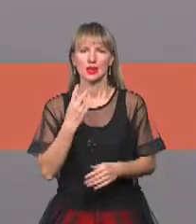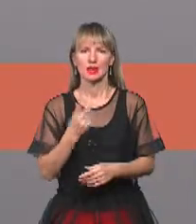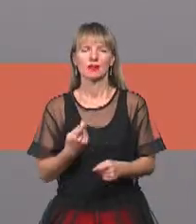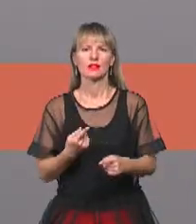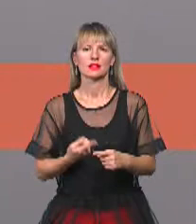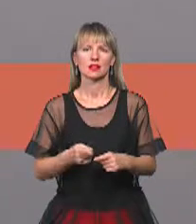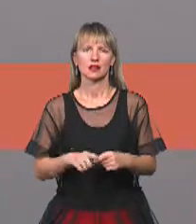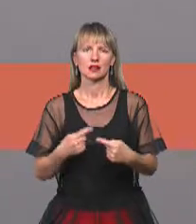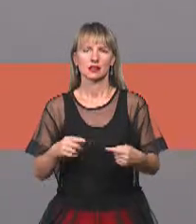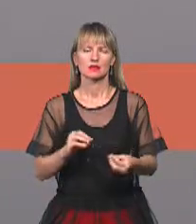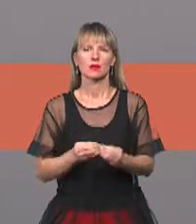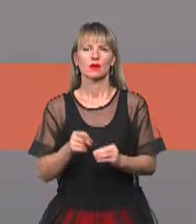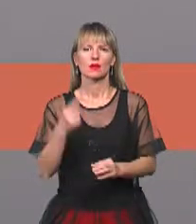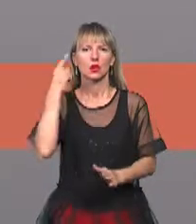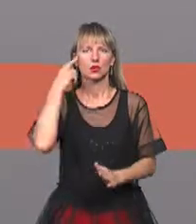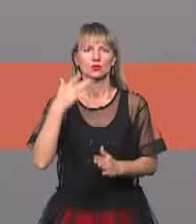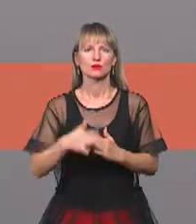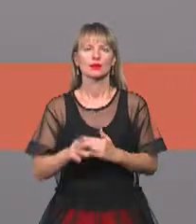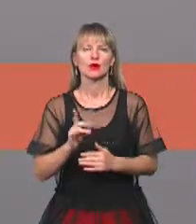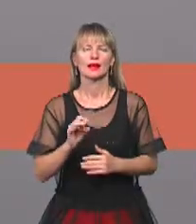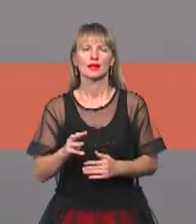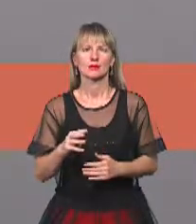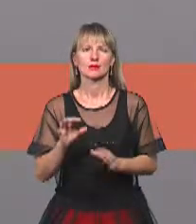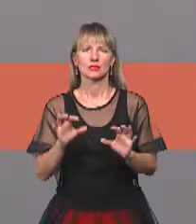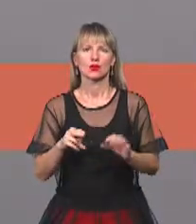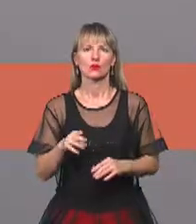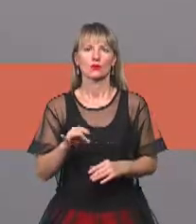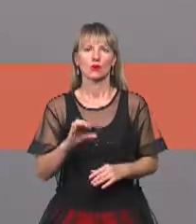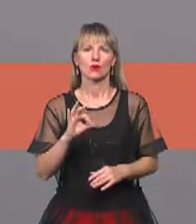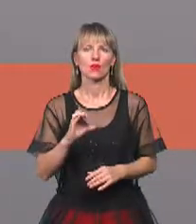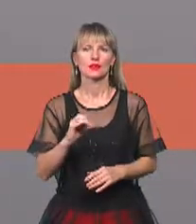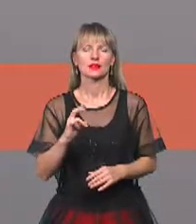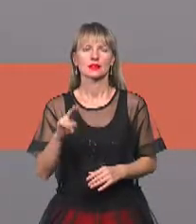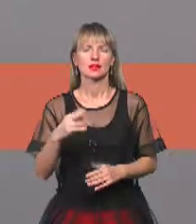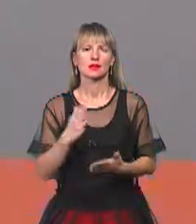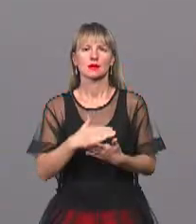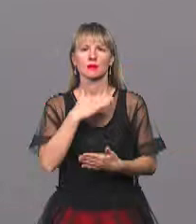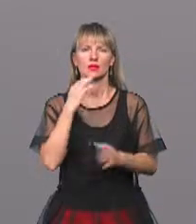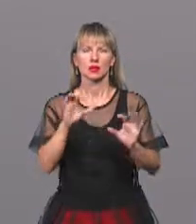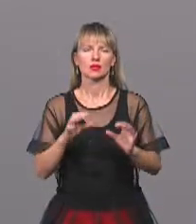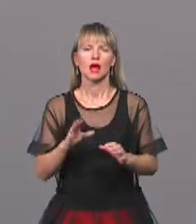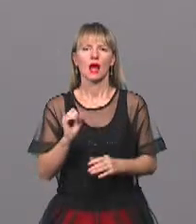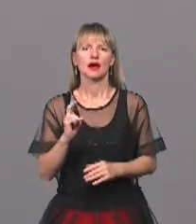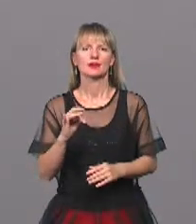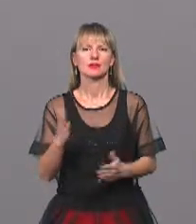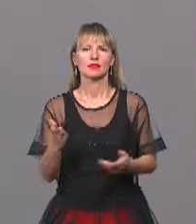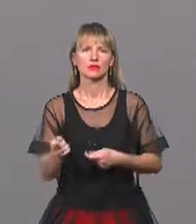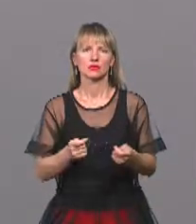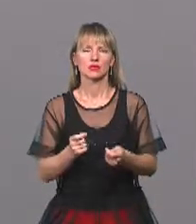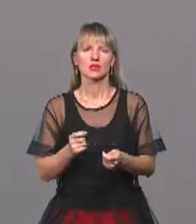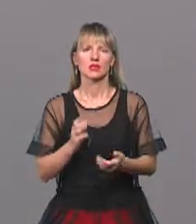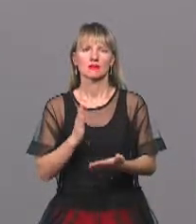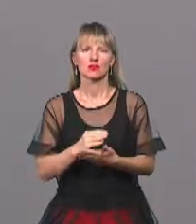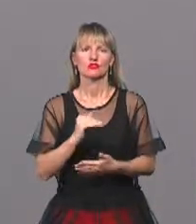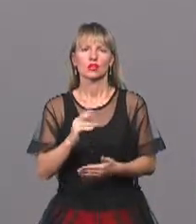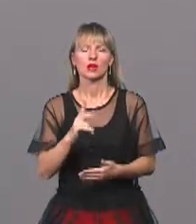ту проблематику, вона порозуміє, що крім закону про ОСМД є ще досить багато законодавчих актів, які регулюють сферу ЖКХ,